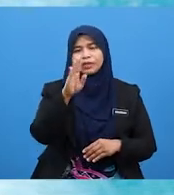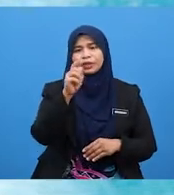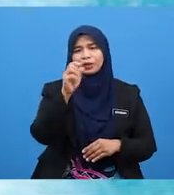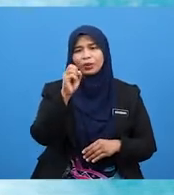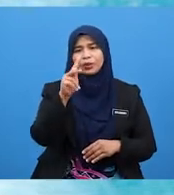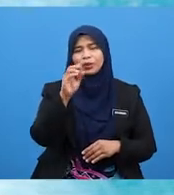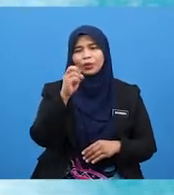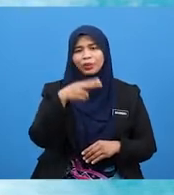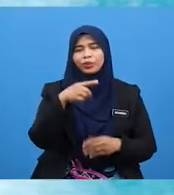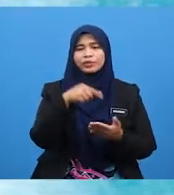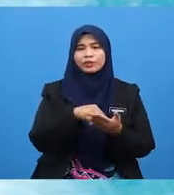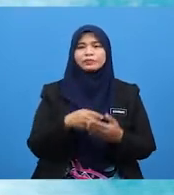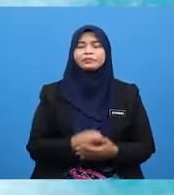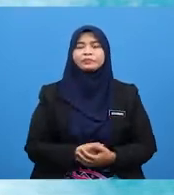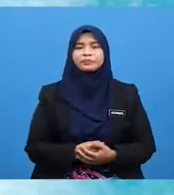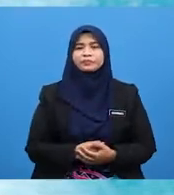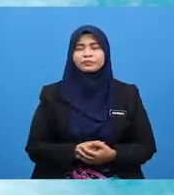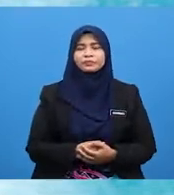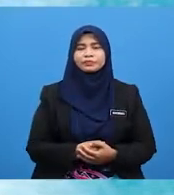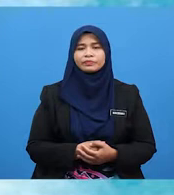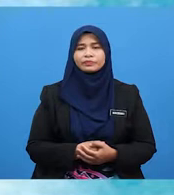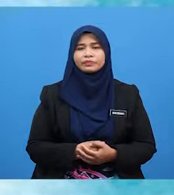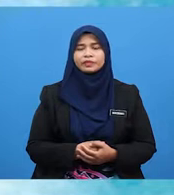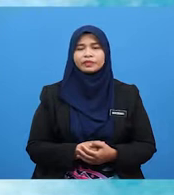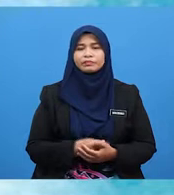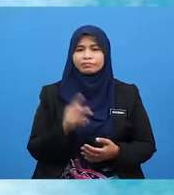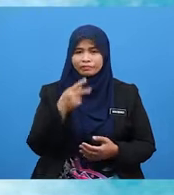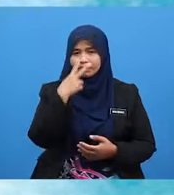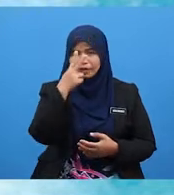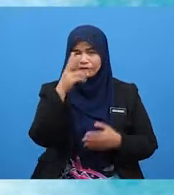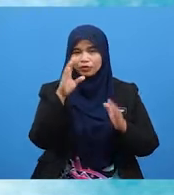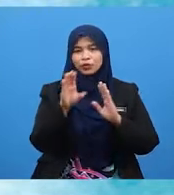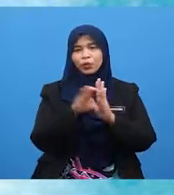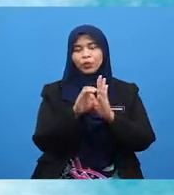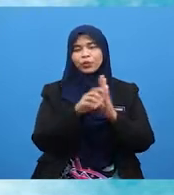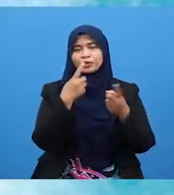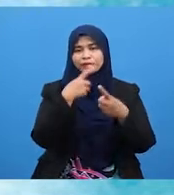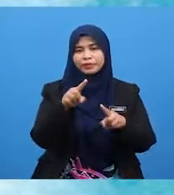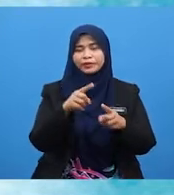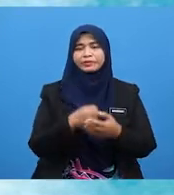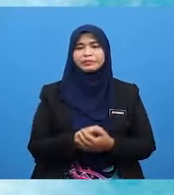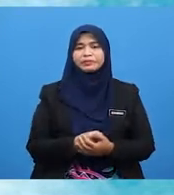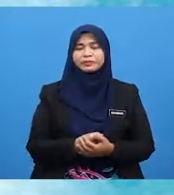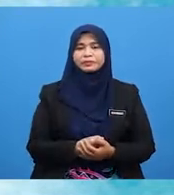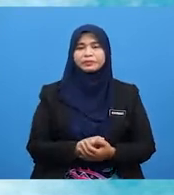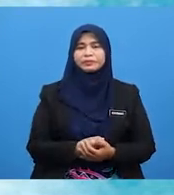ini? Mari kita lihat contoh jawapan untuk soalan ini.